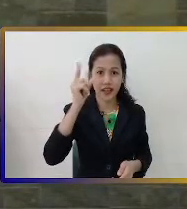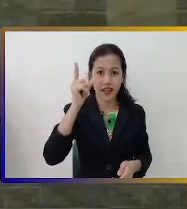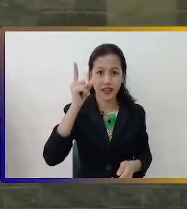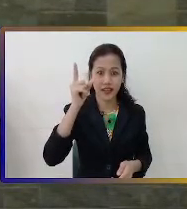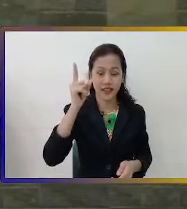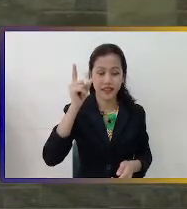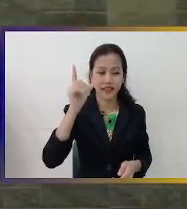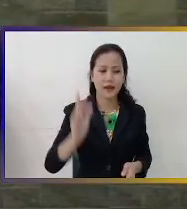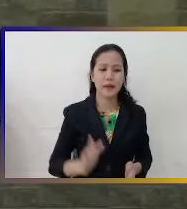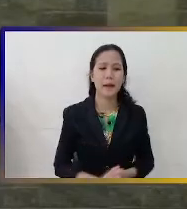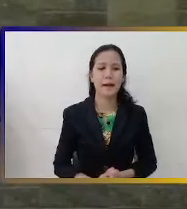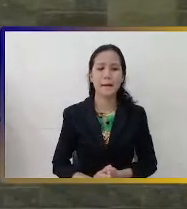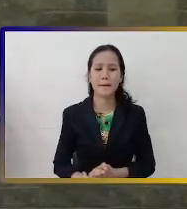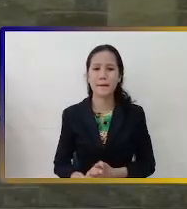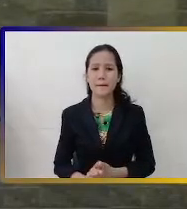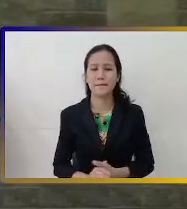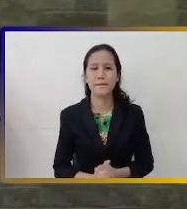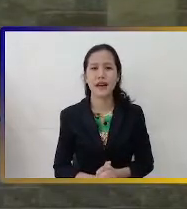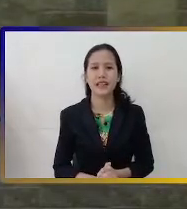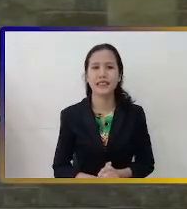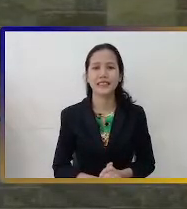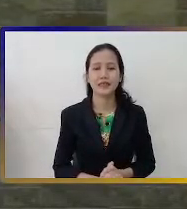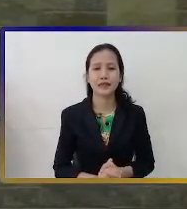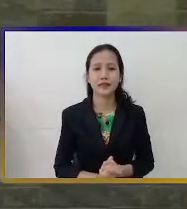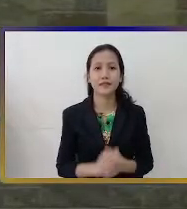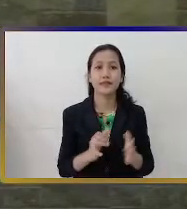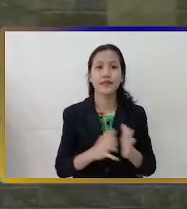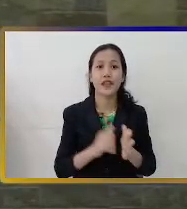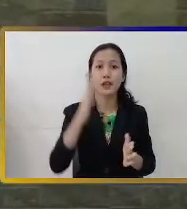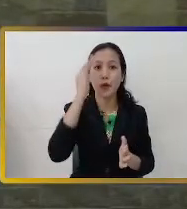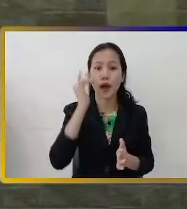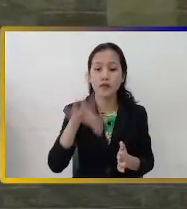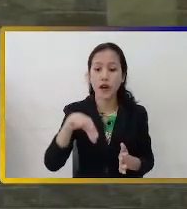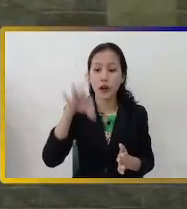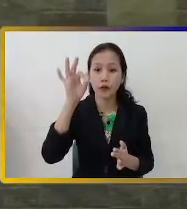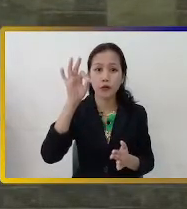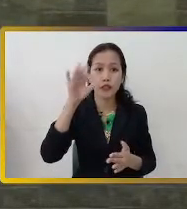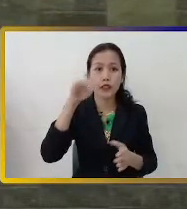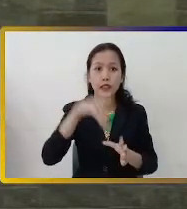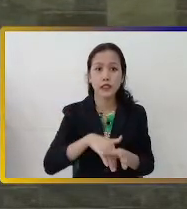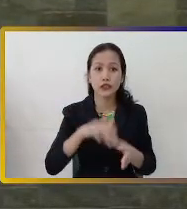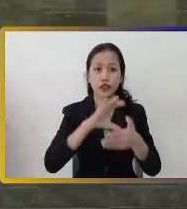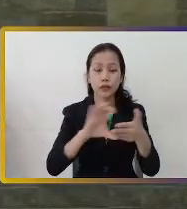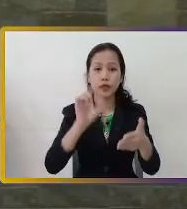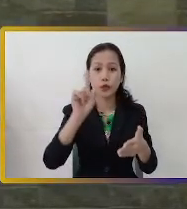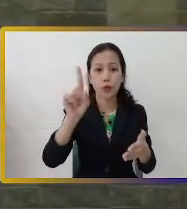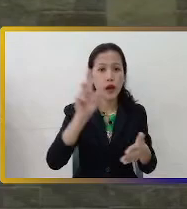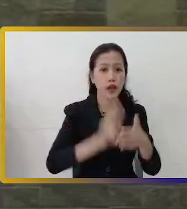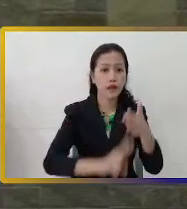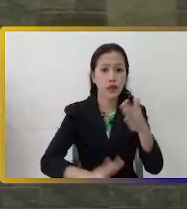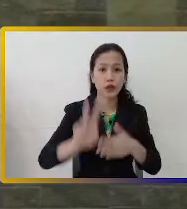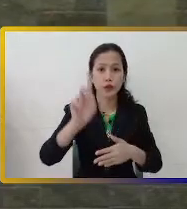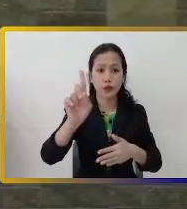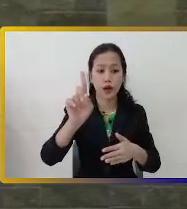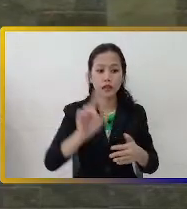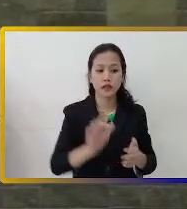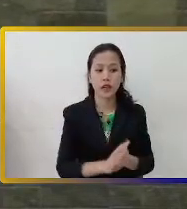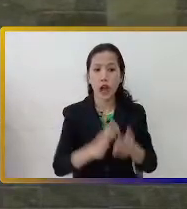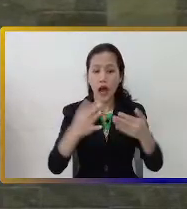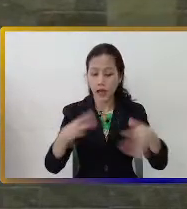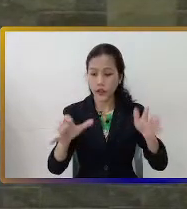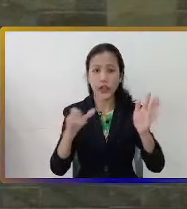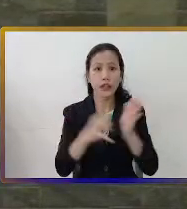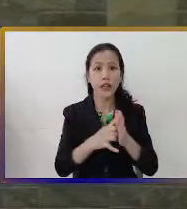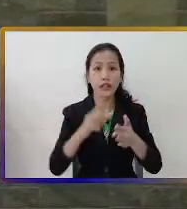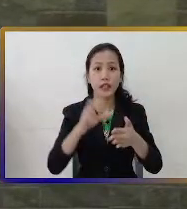Samaria and Jerusalem. Kaya nga kung mababasa niyo po dyan, the first one after po niyang chap ng verse